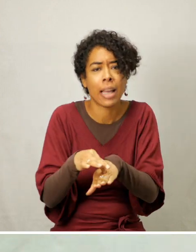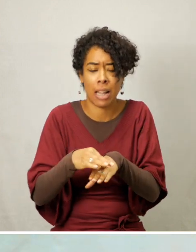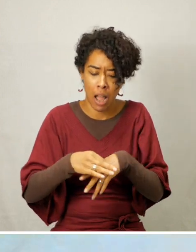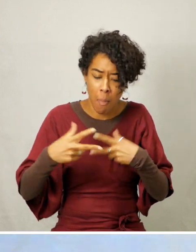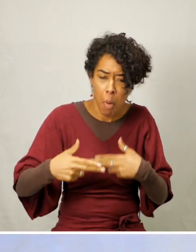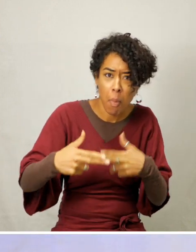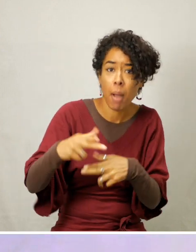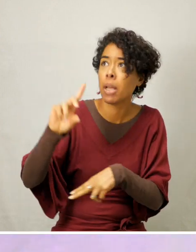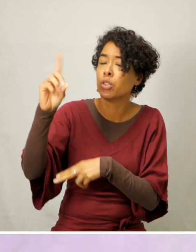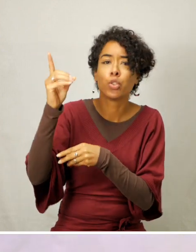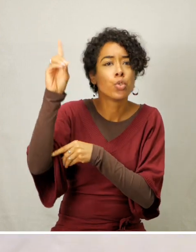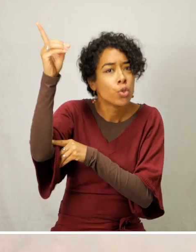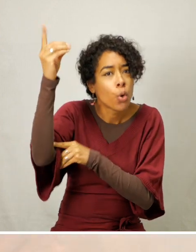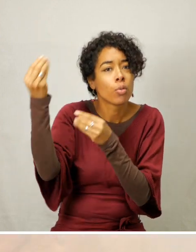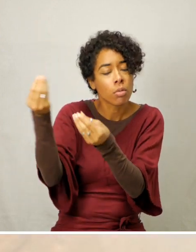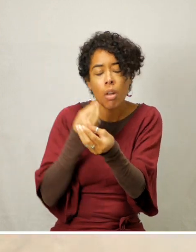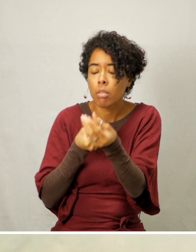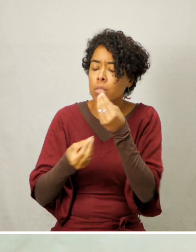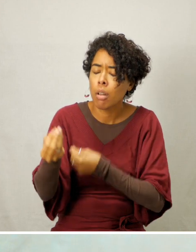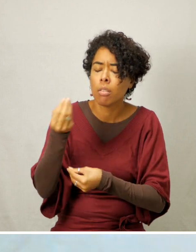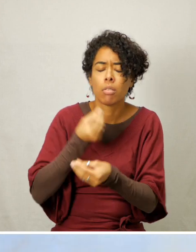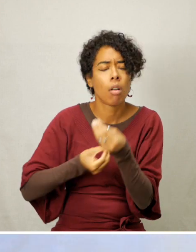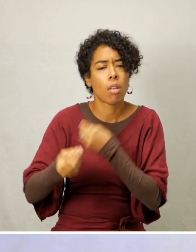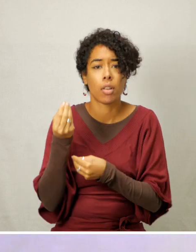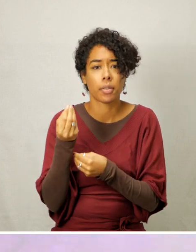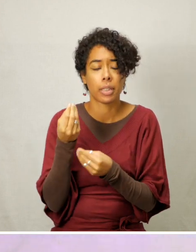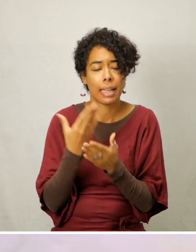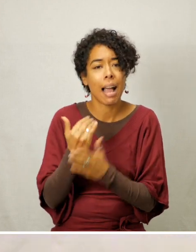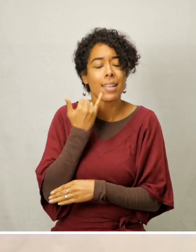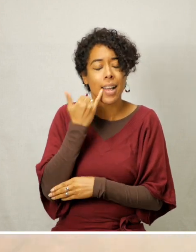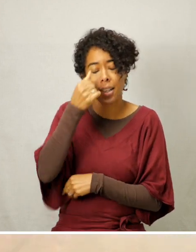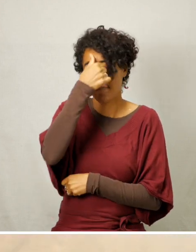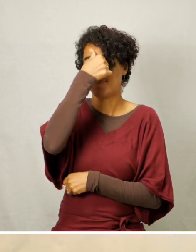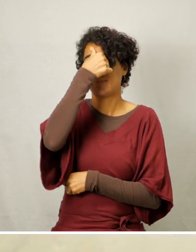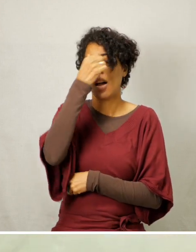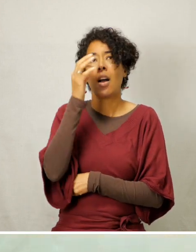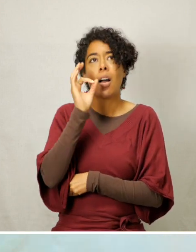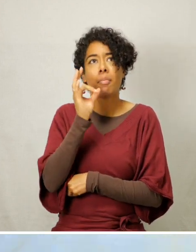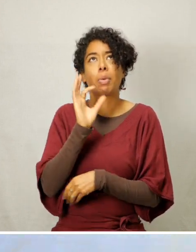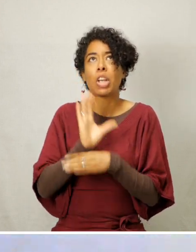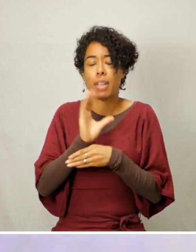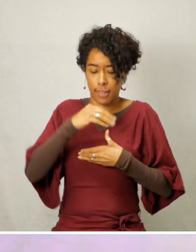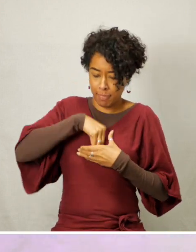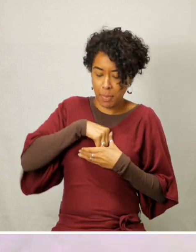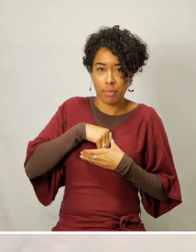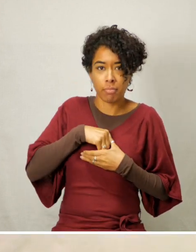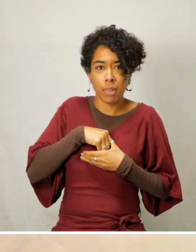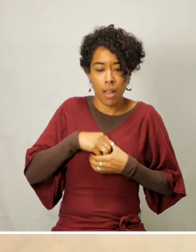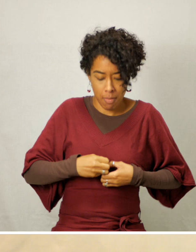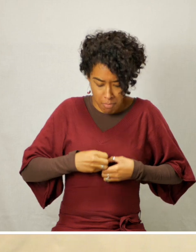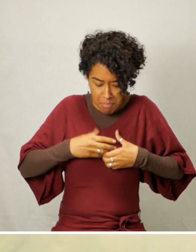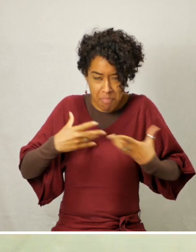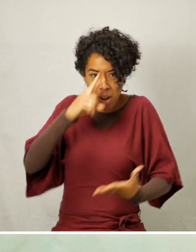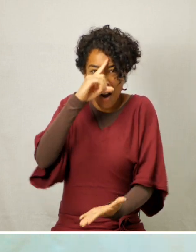a pourvu, etc. Et donc Isaac avait ce témoignage dans son cœur et ce témoignage a créé cette foi en lui, en